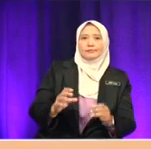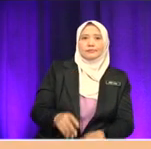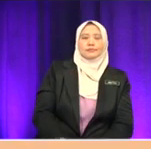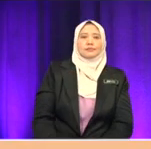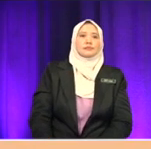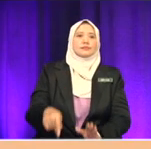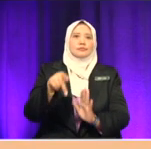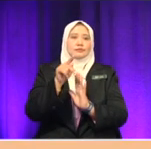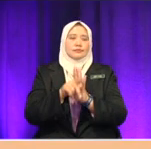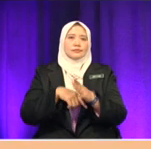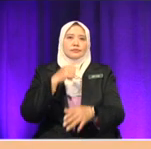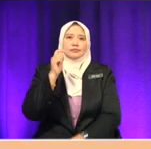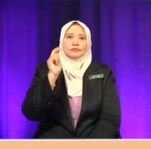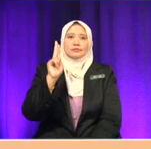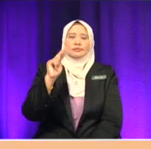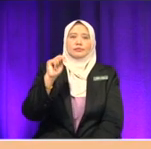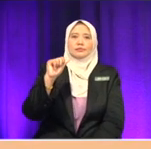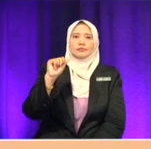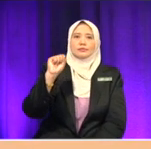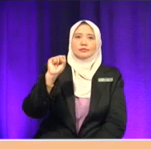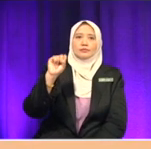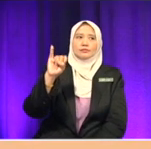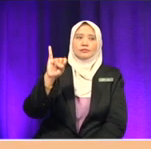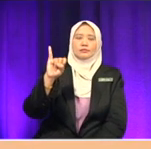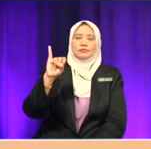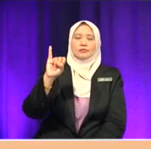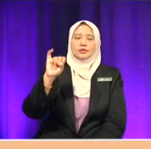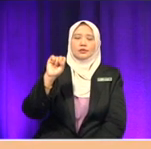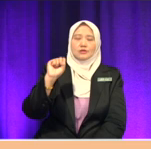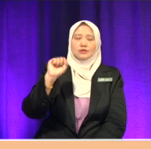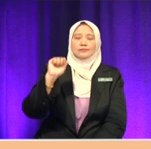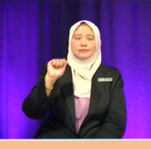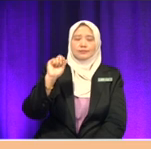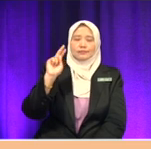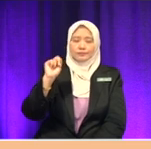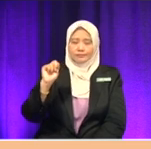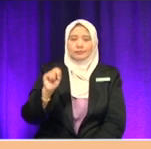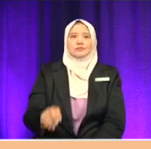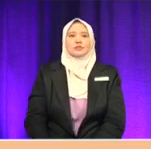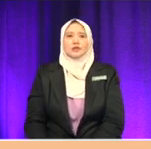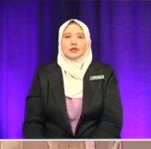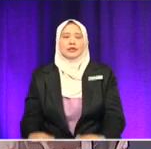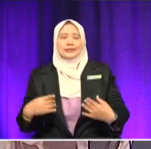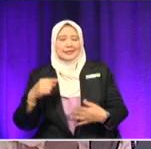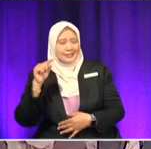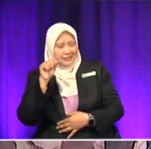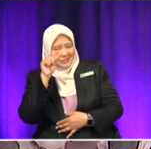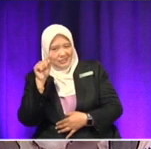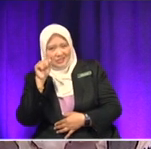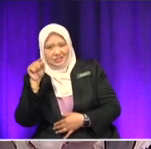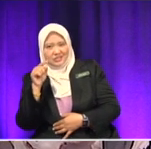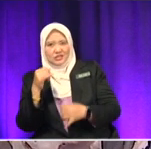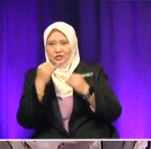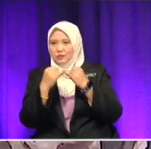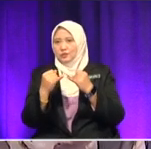sini? Yang hujung-hujung tu. Ya, okey. Itulah pertunasan. Okey, mari kita lihat